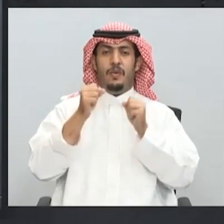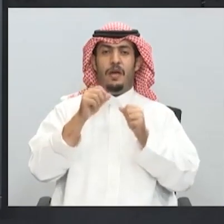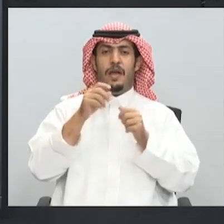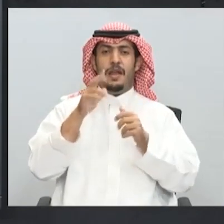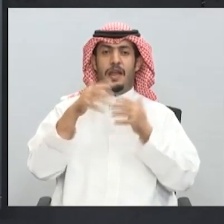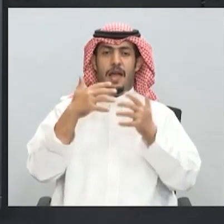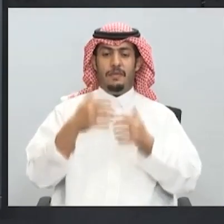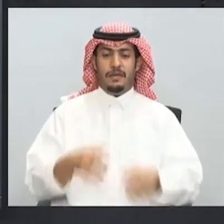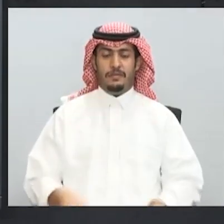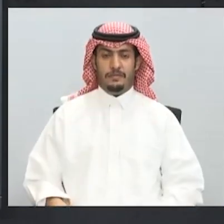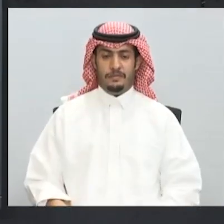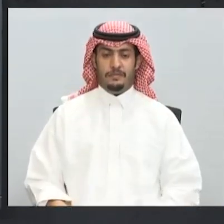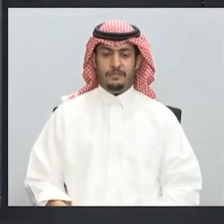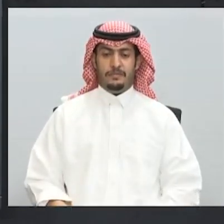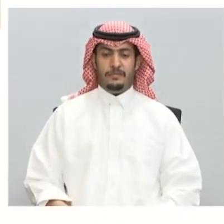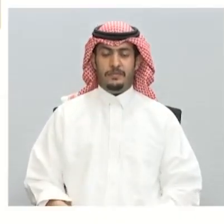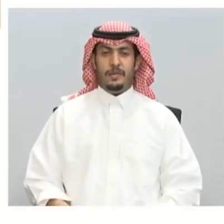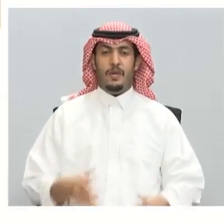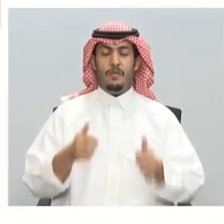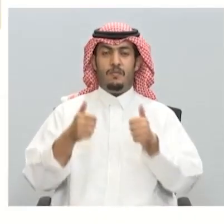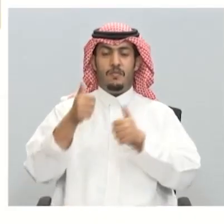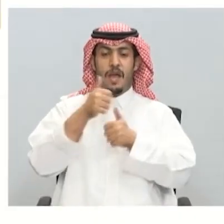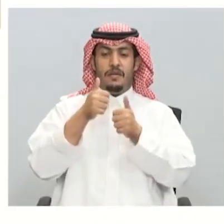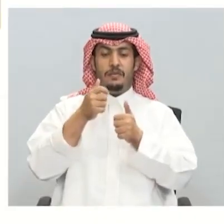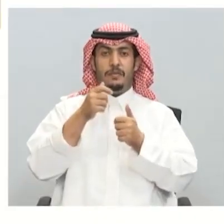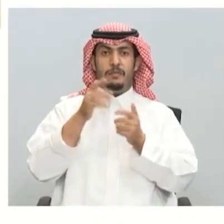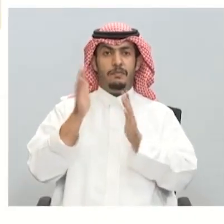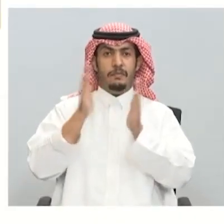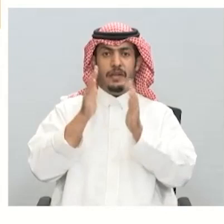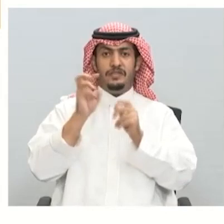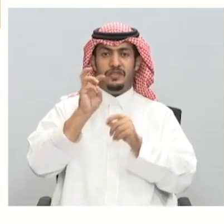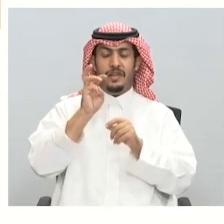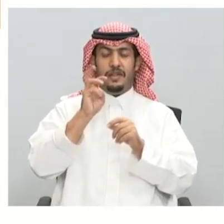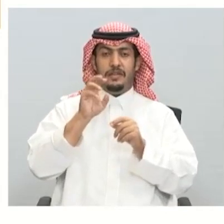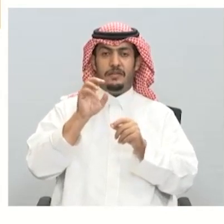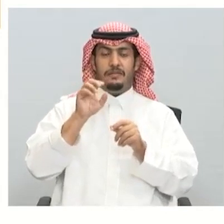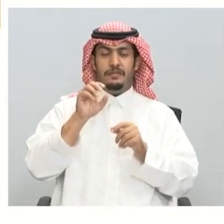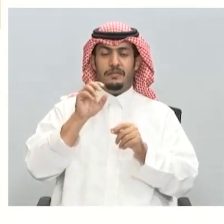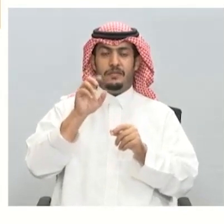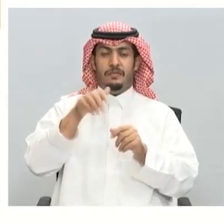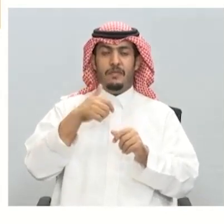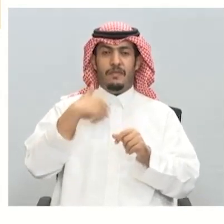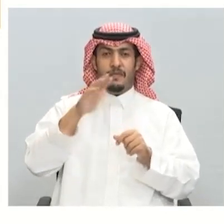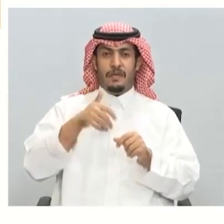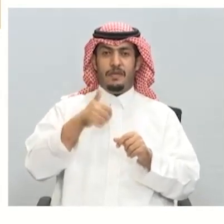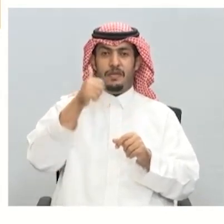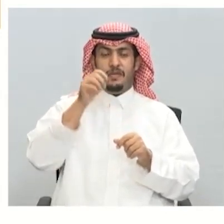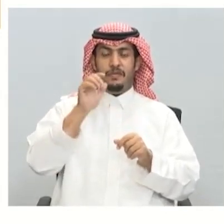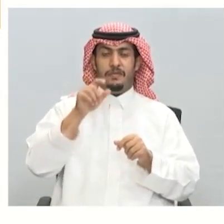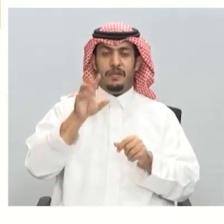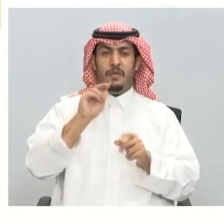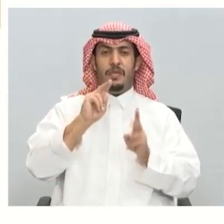العامله ايضا منافسه بين الشركات لها دور في الحصول على